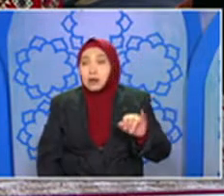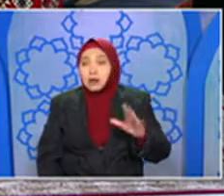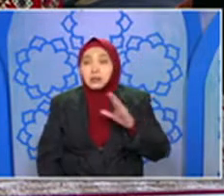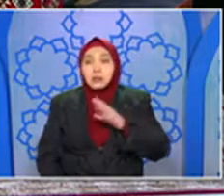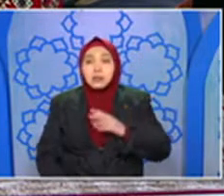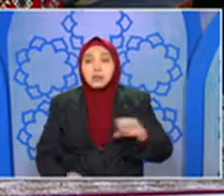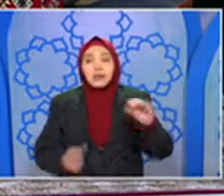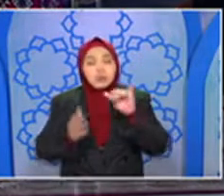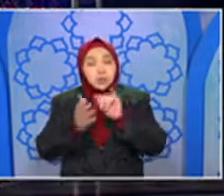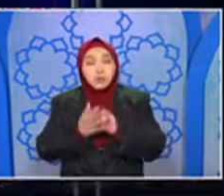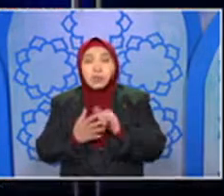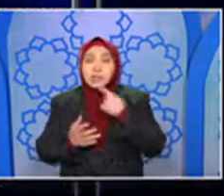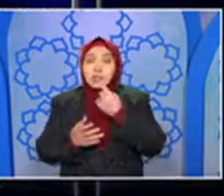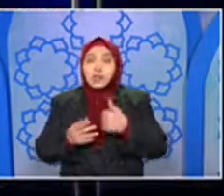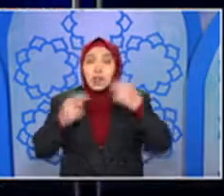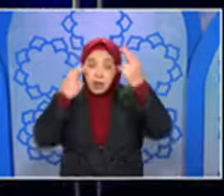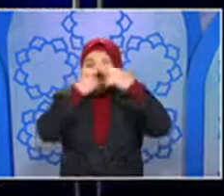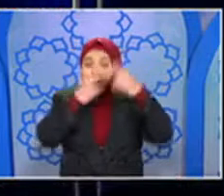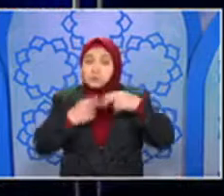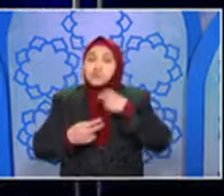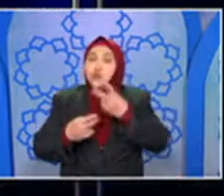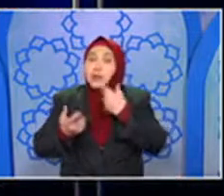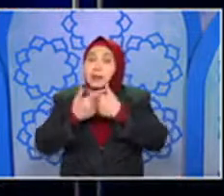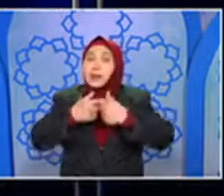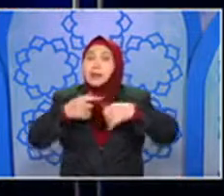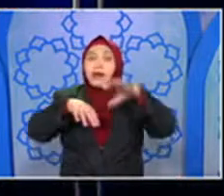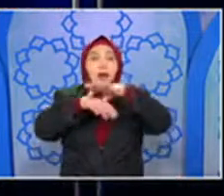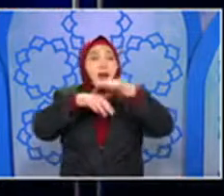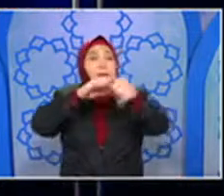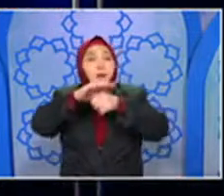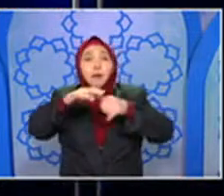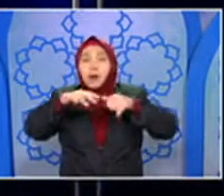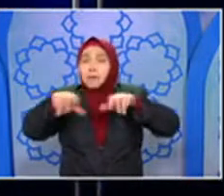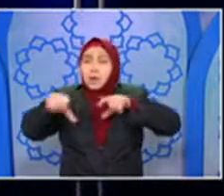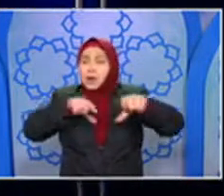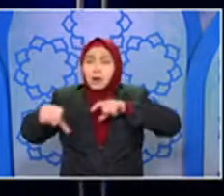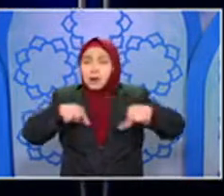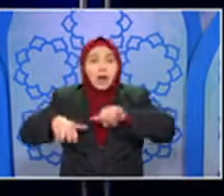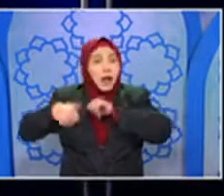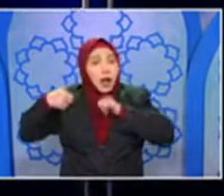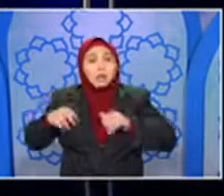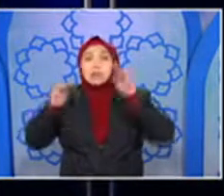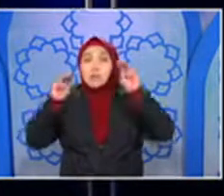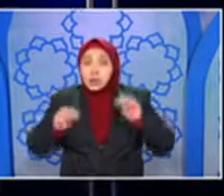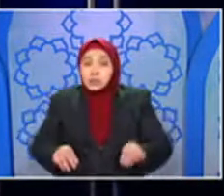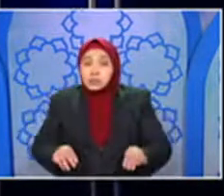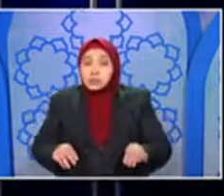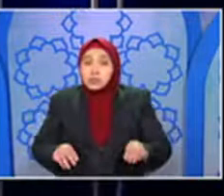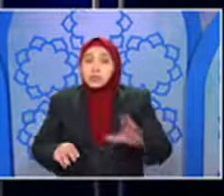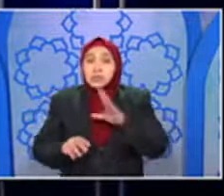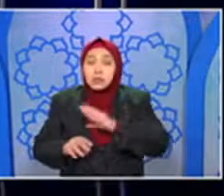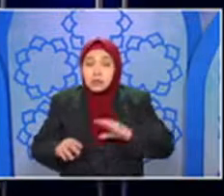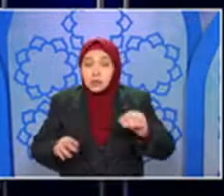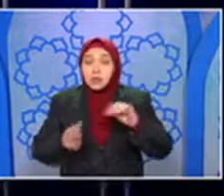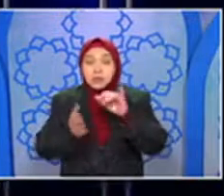minas sama', kata Arab. Suara daripada langit yang menggegarkan hati-hati manusia. Semoga terubatlah